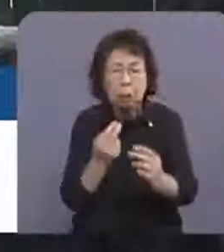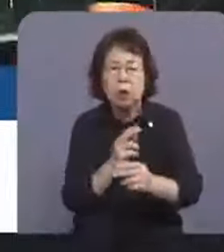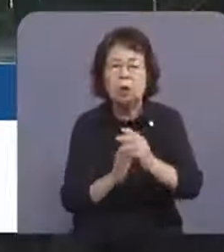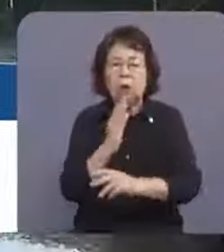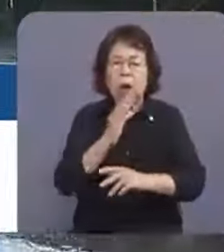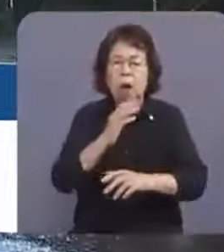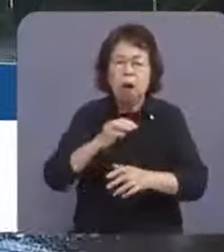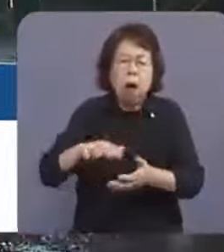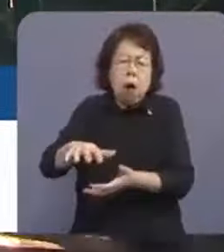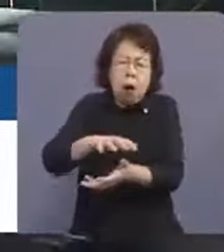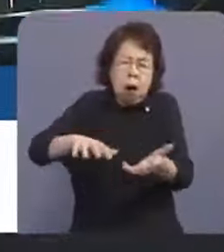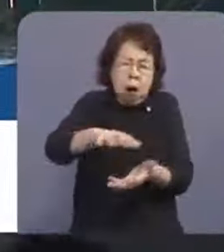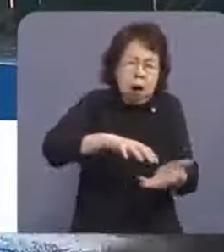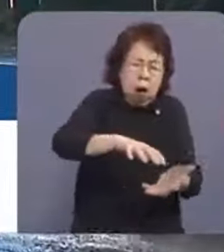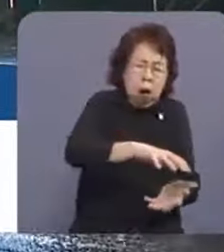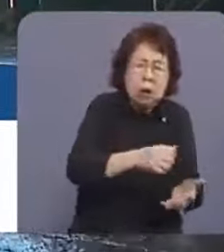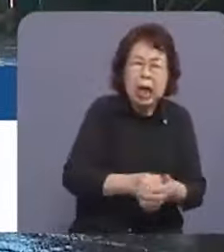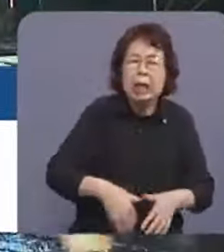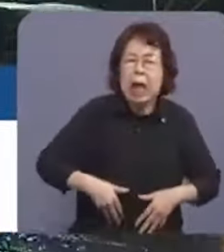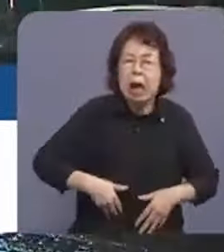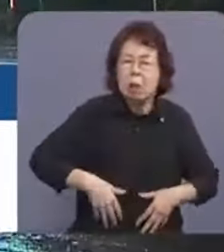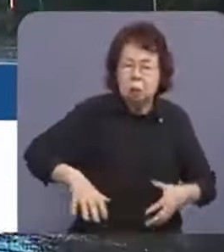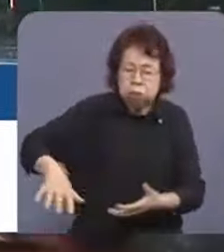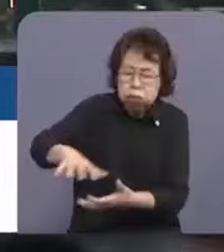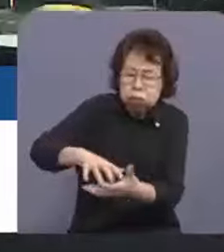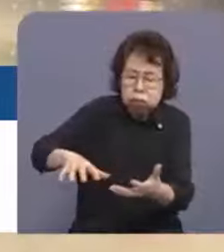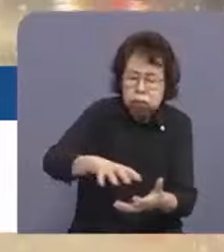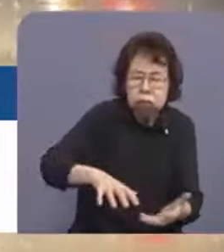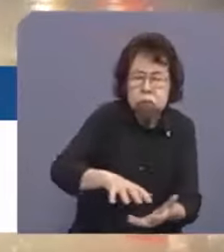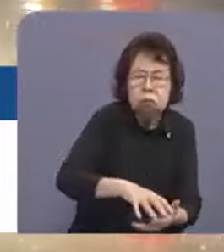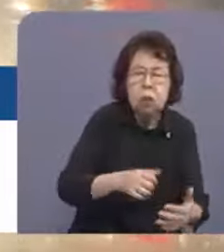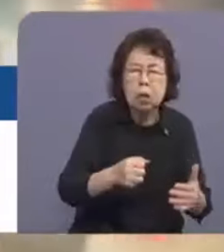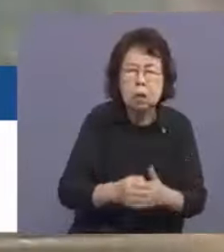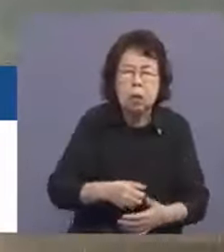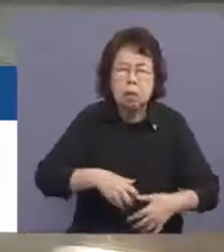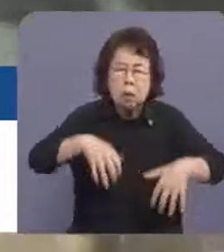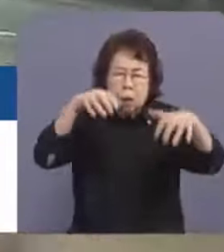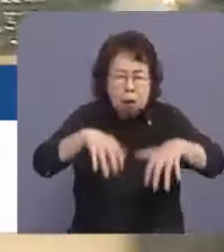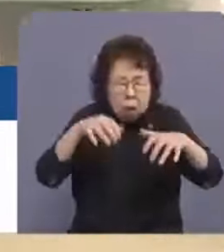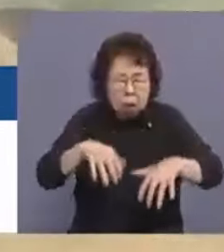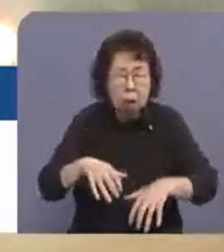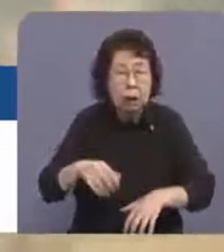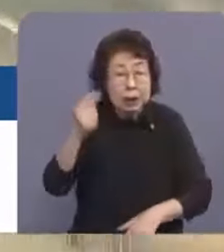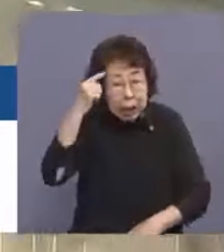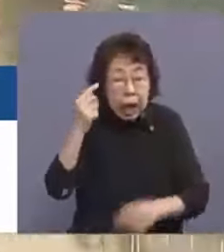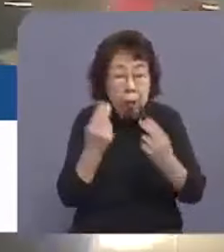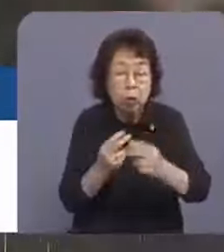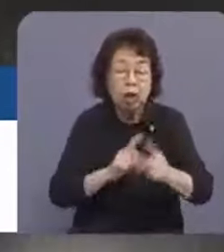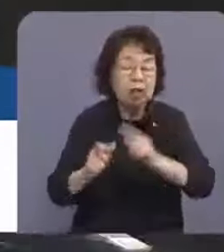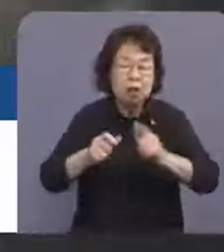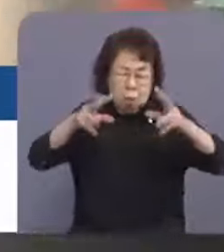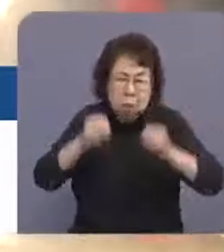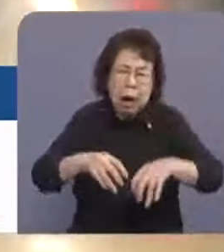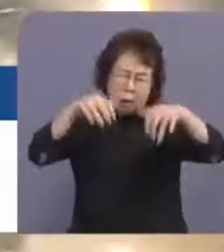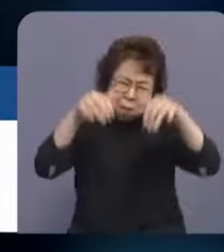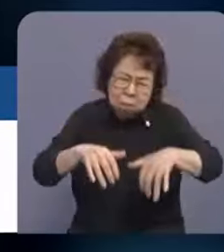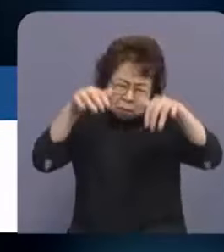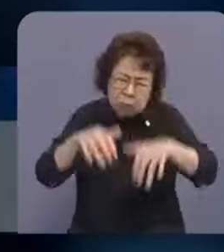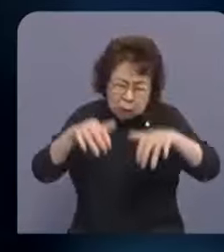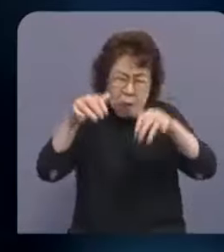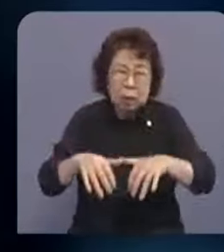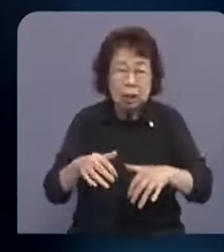차가워져서 남쪽으로 좀 더 남하하게 되면서 폭우가 당초 예상한 것보다 남해안 쪽에 많은 강수가